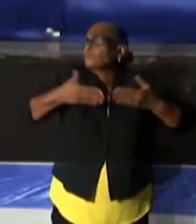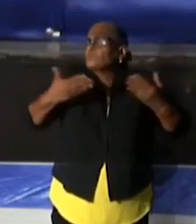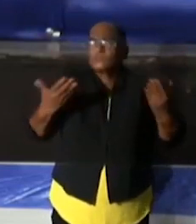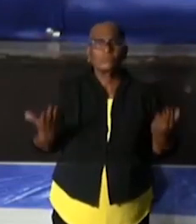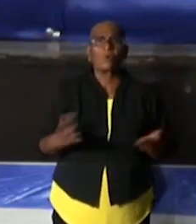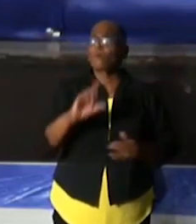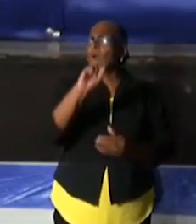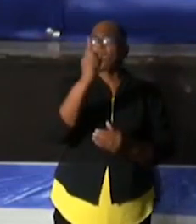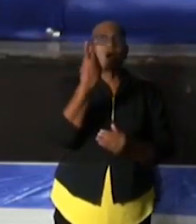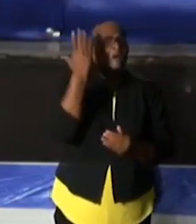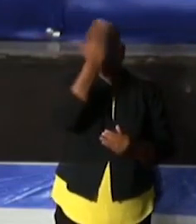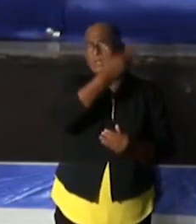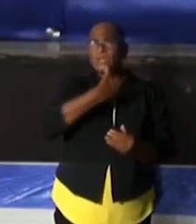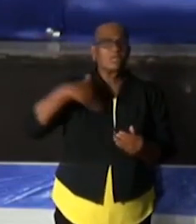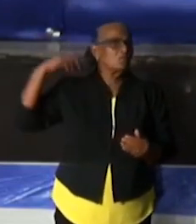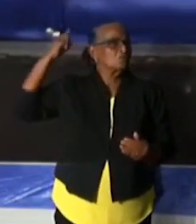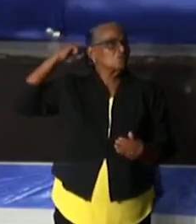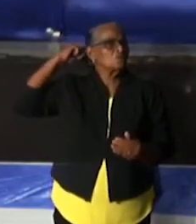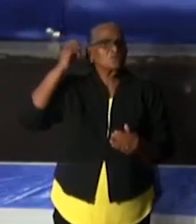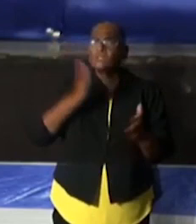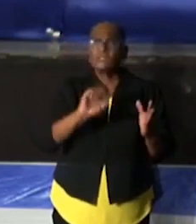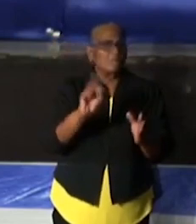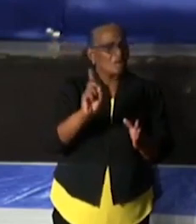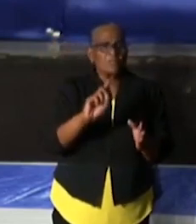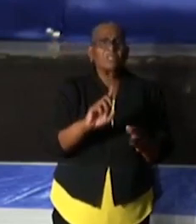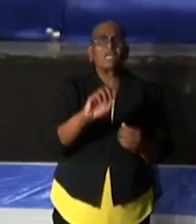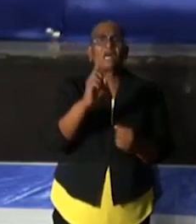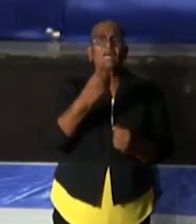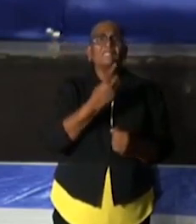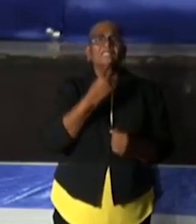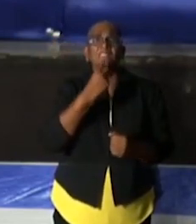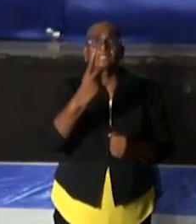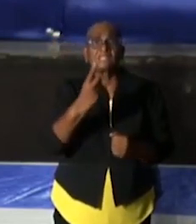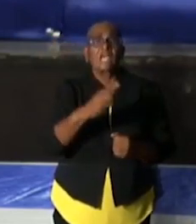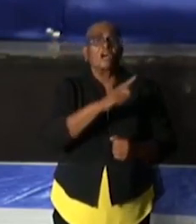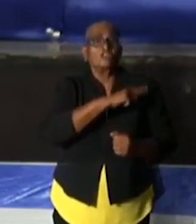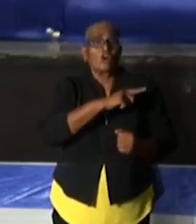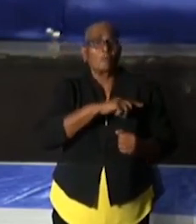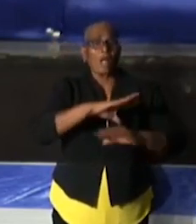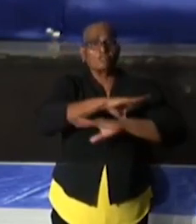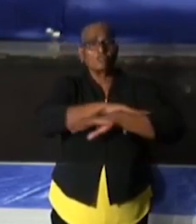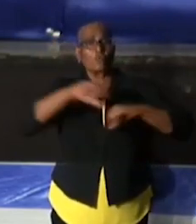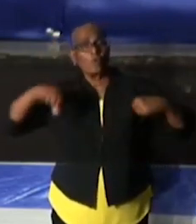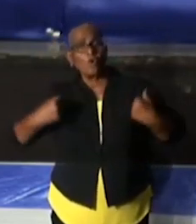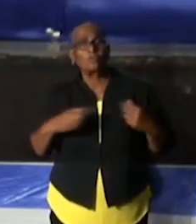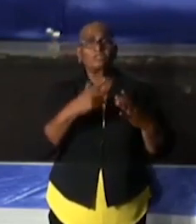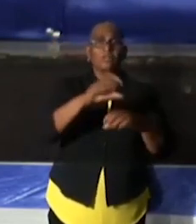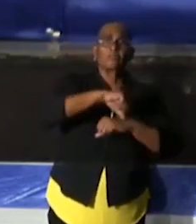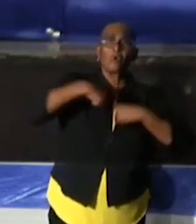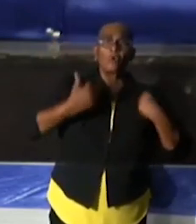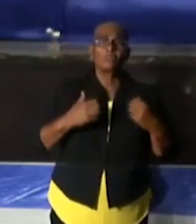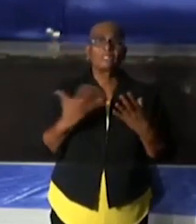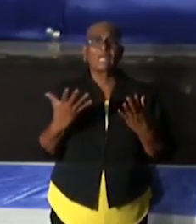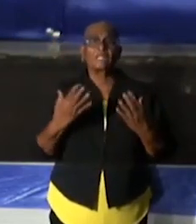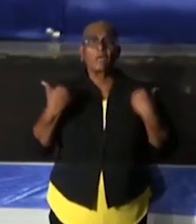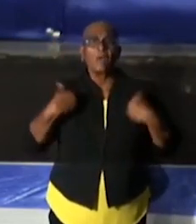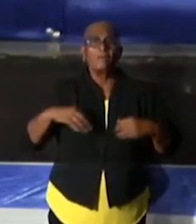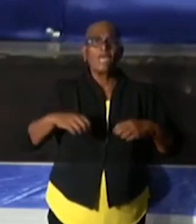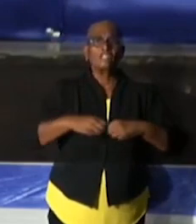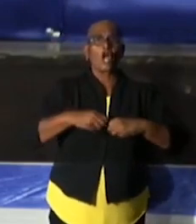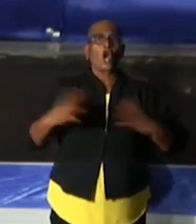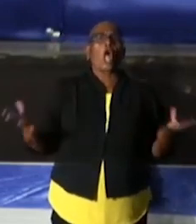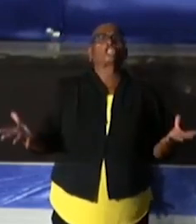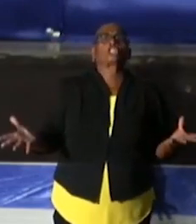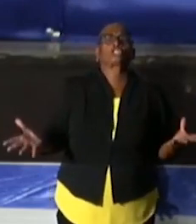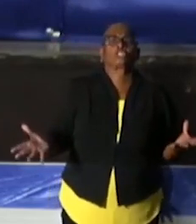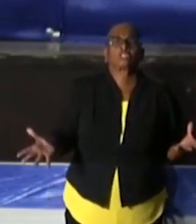dat je een stukje normalisatie aankondigt. Ons openbaar vervoer is weer gestart. De scholen zijn weer gestart. We zijn nog niet eens een week verder. We moeten nog